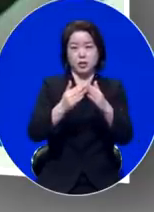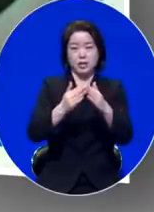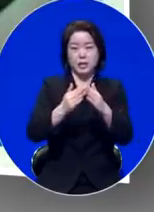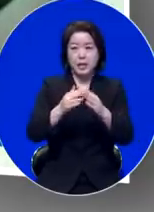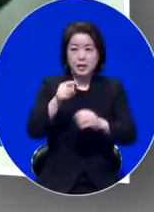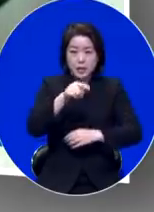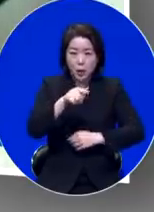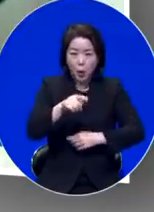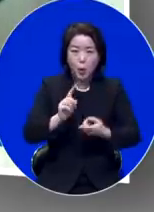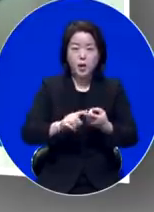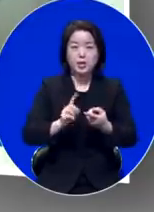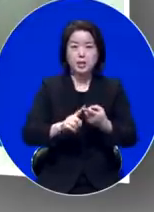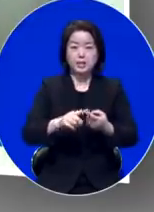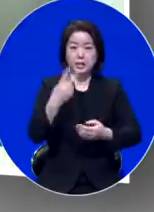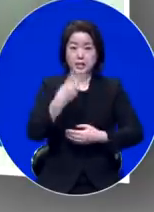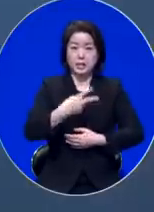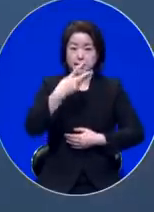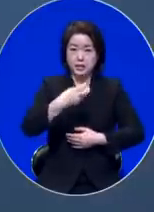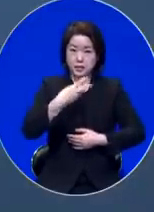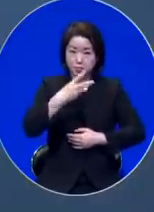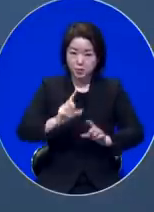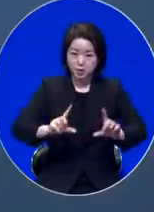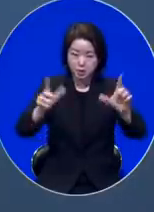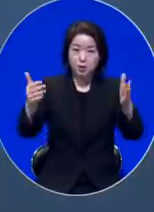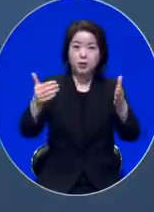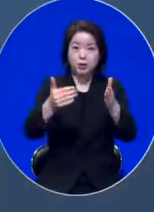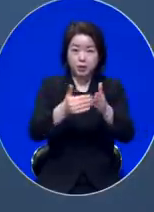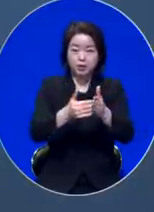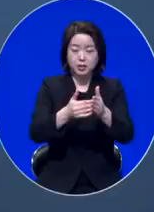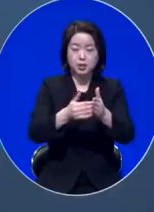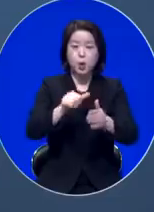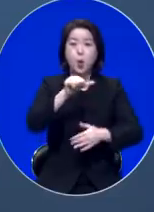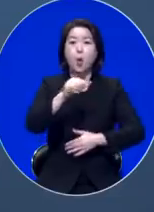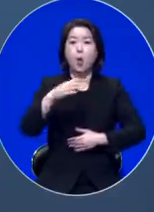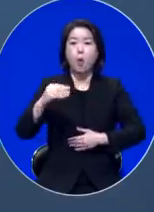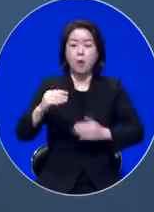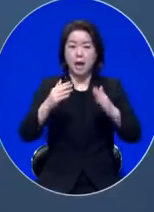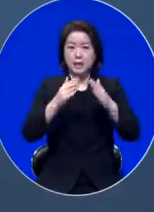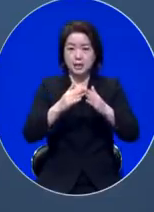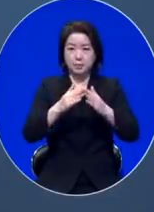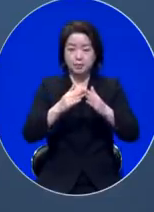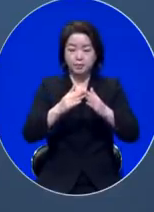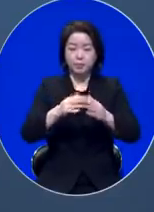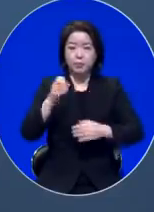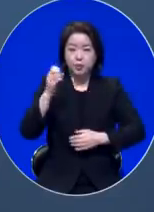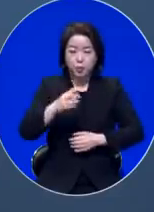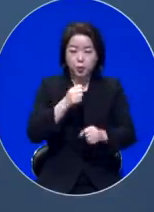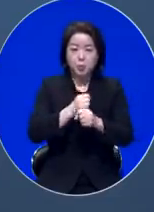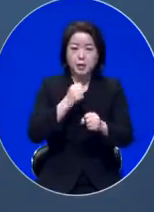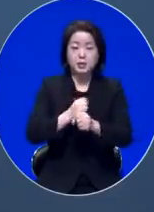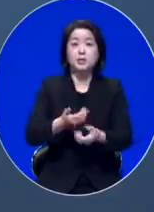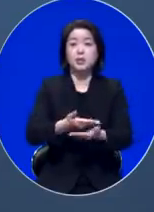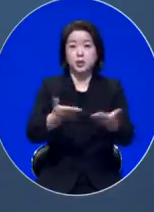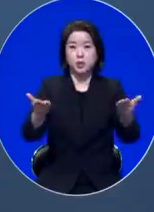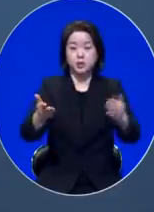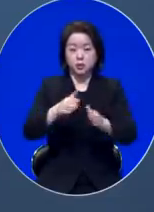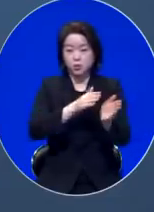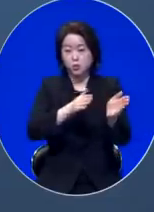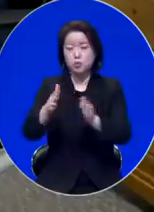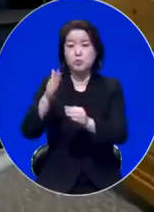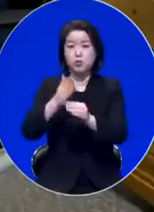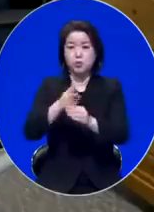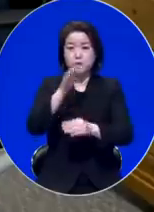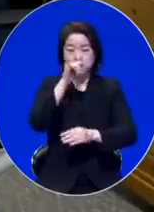것들을 이제 2022년까지 전체 5만원을 맞춰서 언제 뭐 만들어서 제공해 드리려고 준비하고